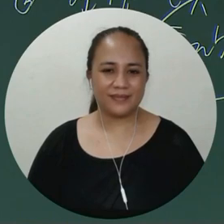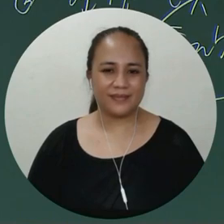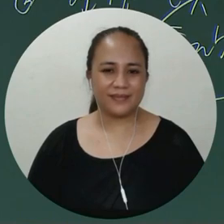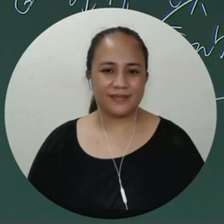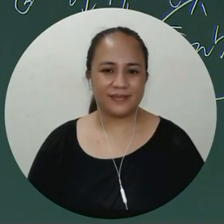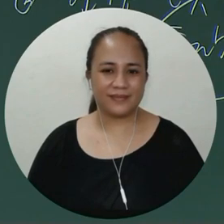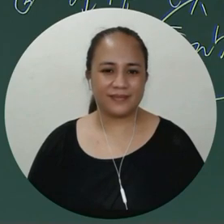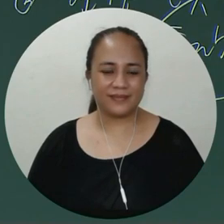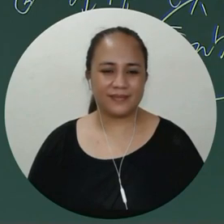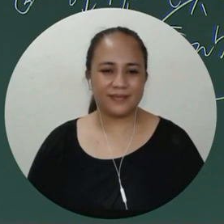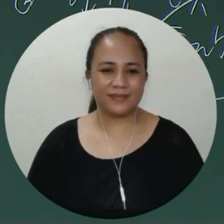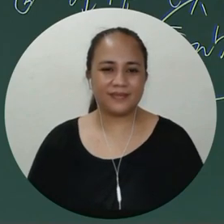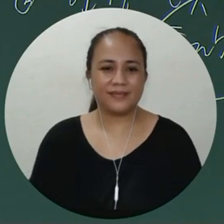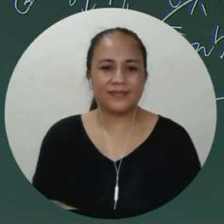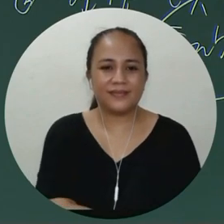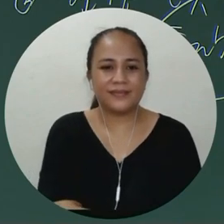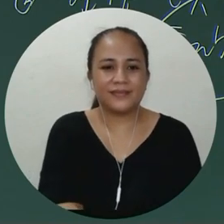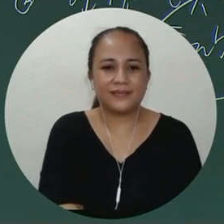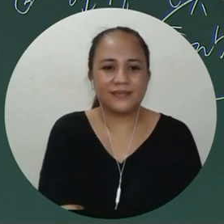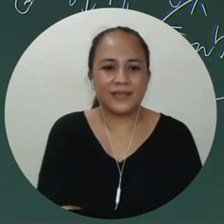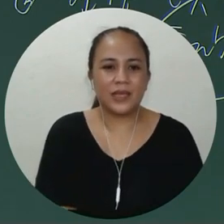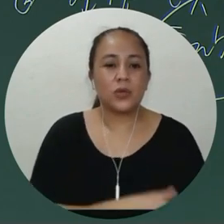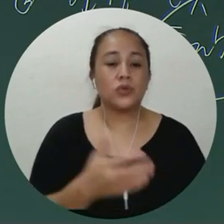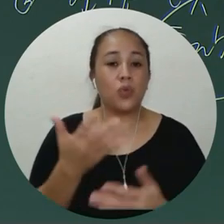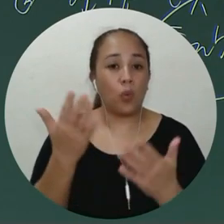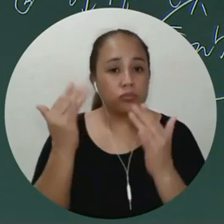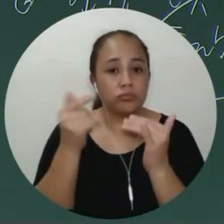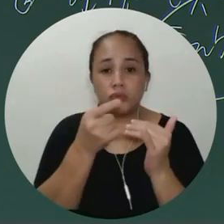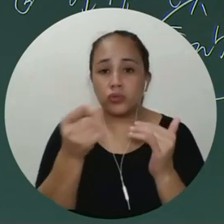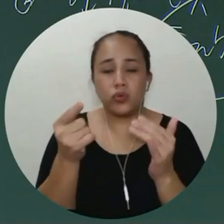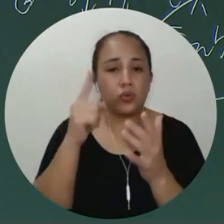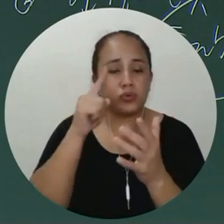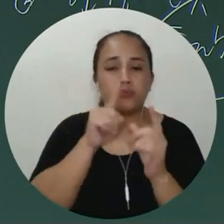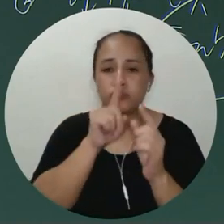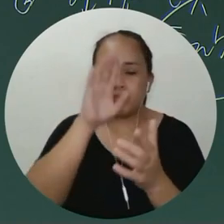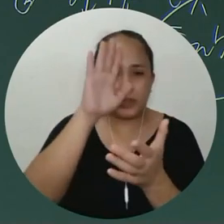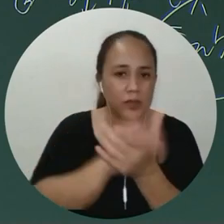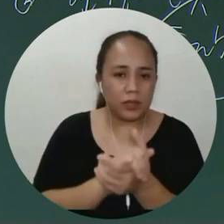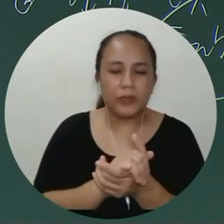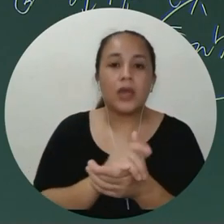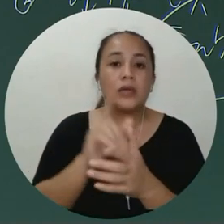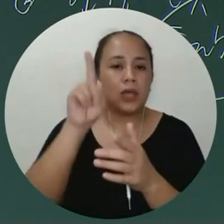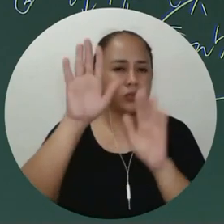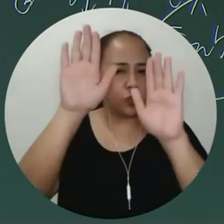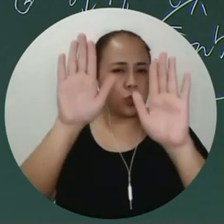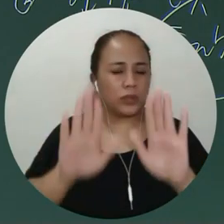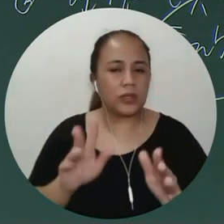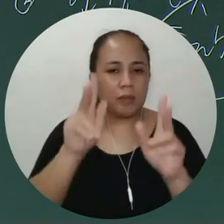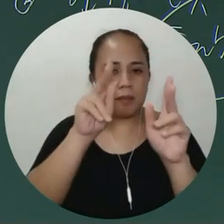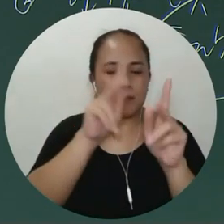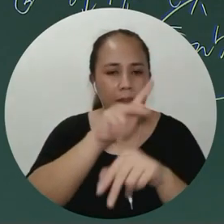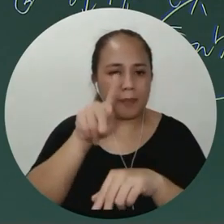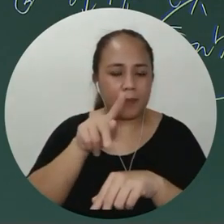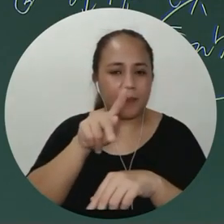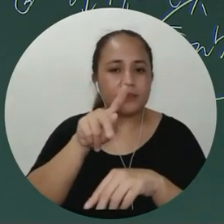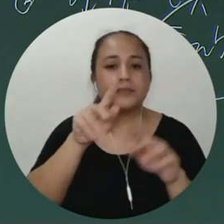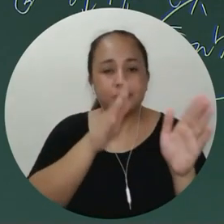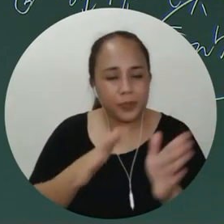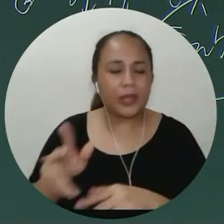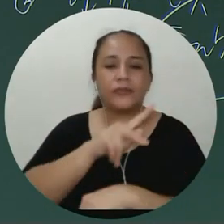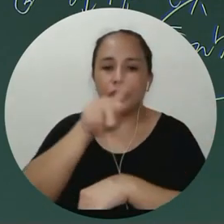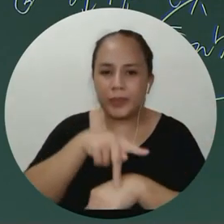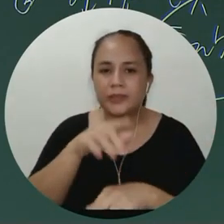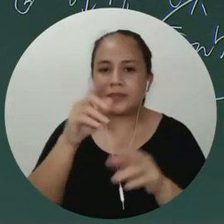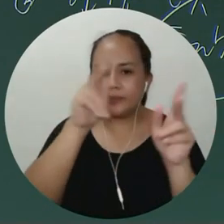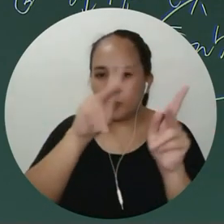영적 서밋들 되기를 바랍니다. So may you truly believe that God has this tremendous plan for the Philippines and for Palawan, and that you may receive the